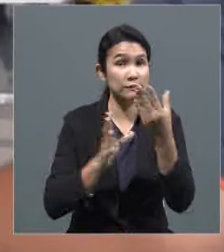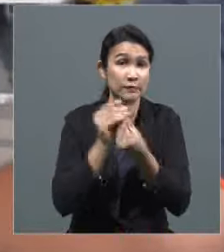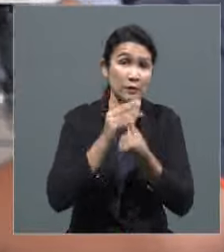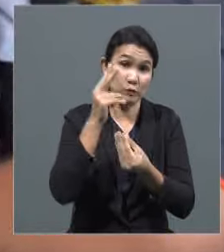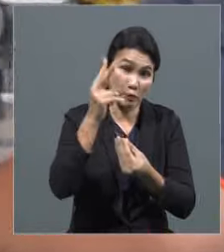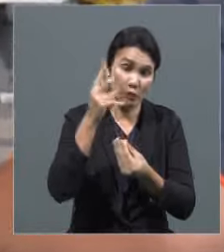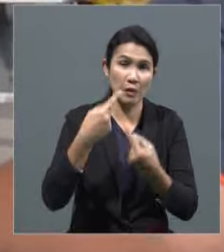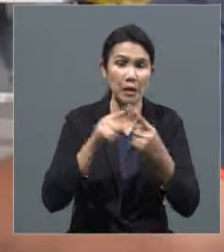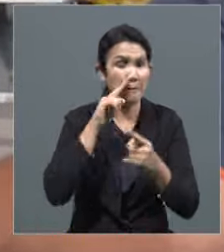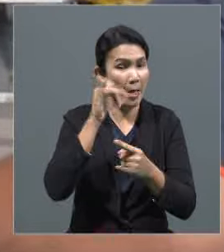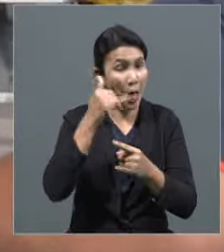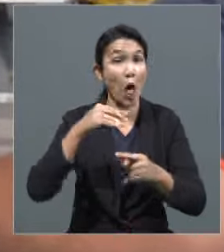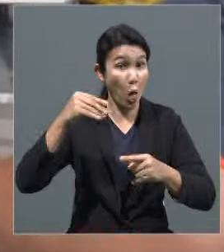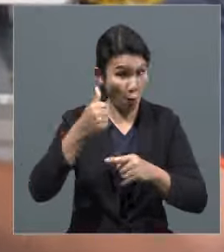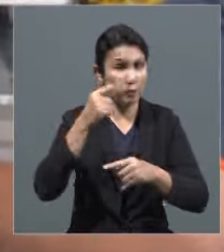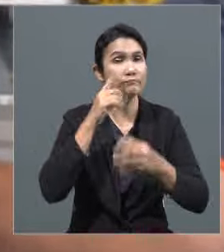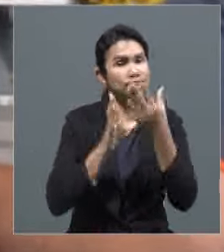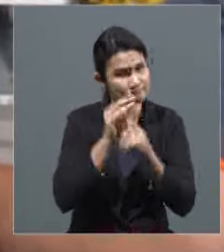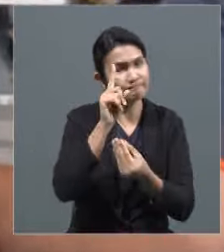าหน่อยก็ภายใน1สัปดาห์ค่ะ